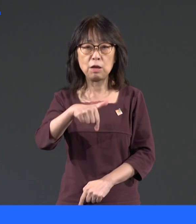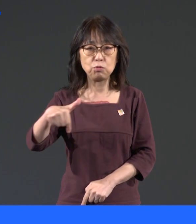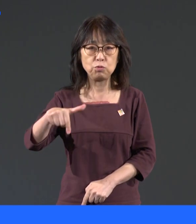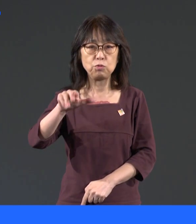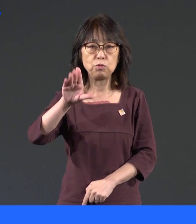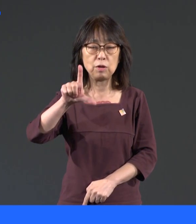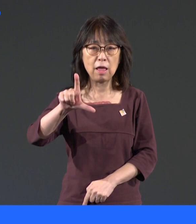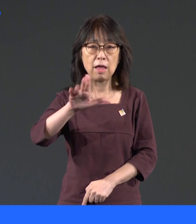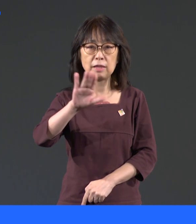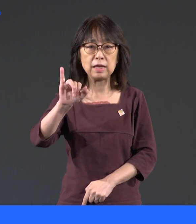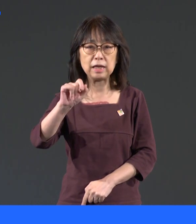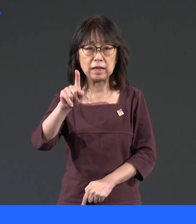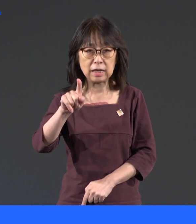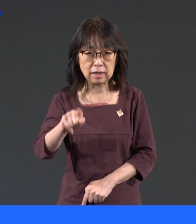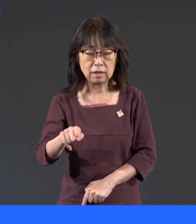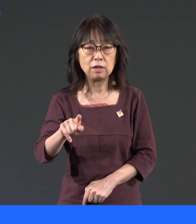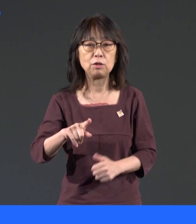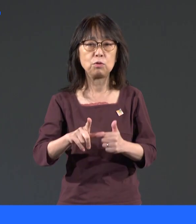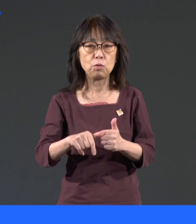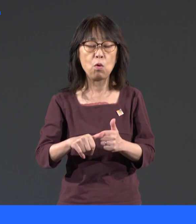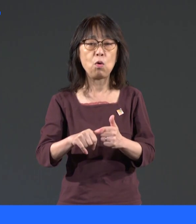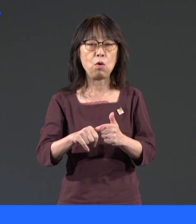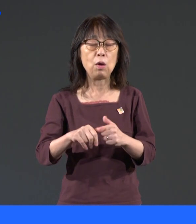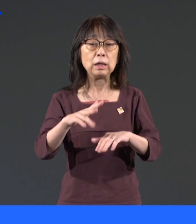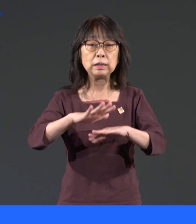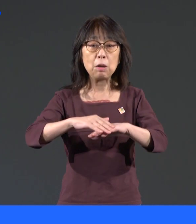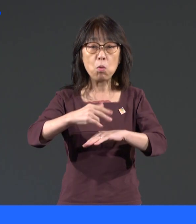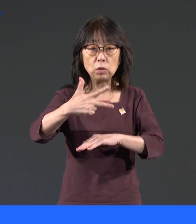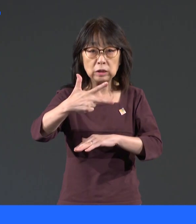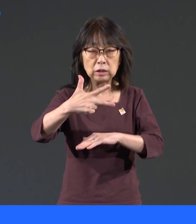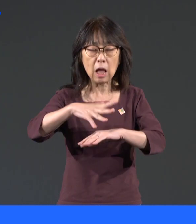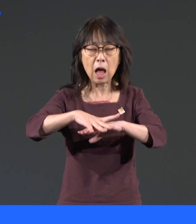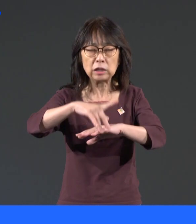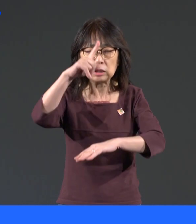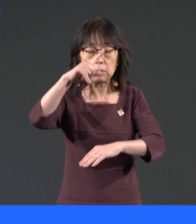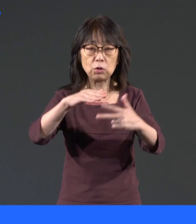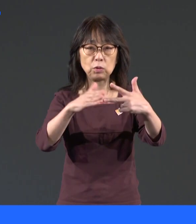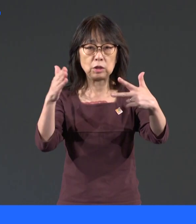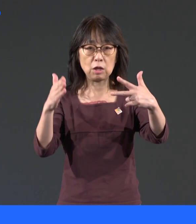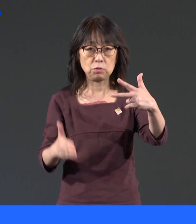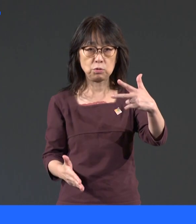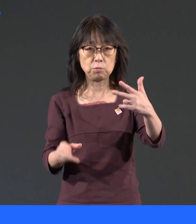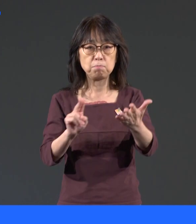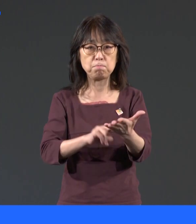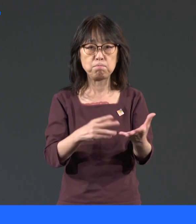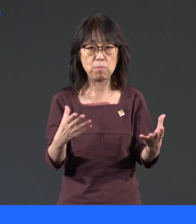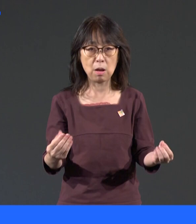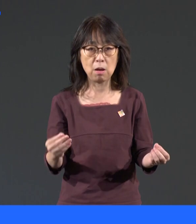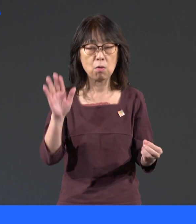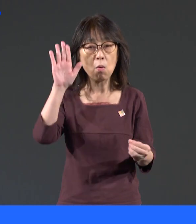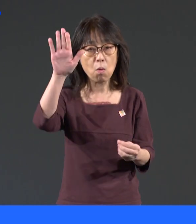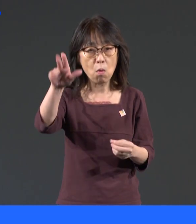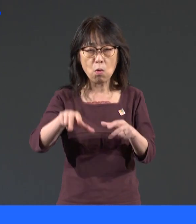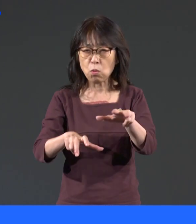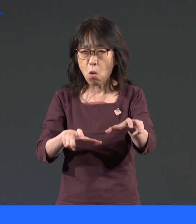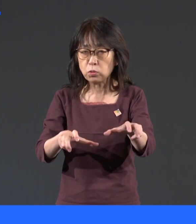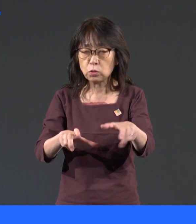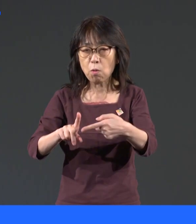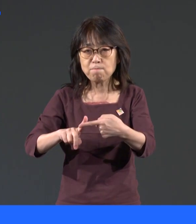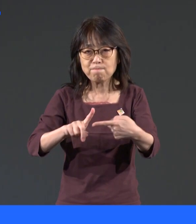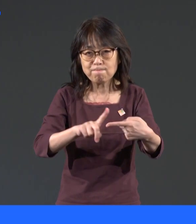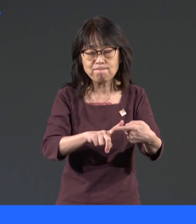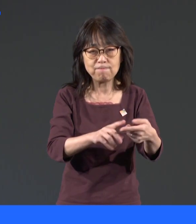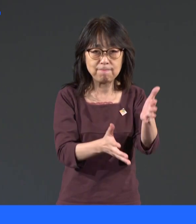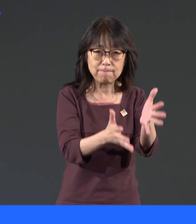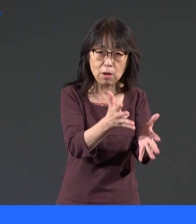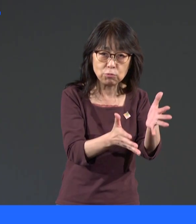たえ市の施設としては初めての施設ということになりありますえ今後は動物を適正に買っていただくため